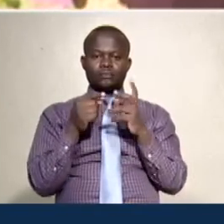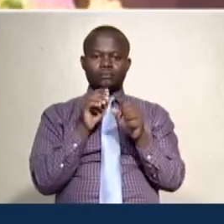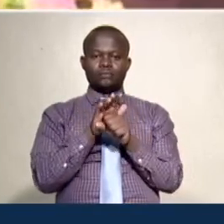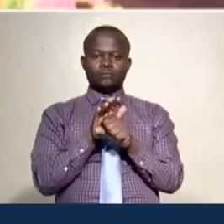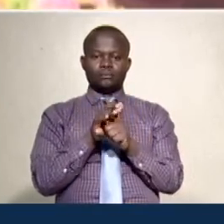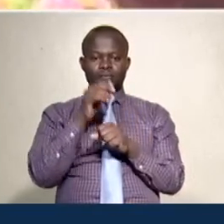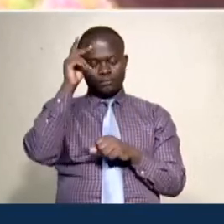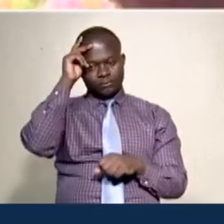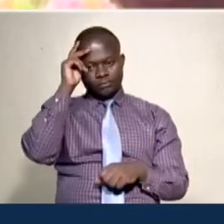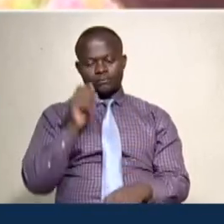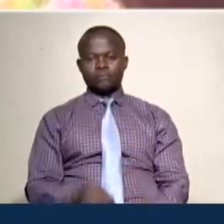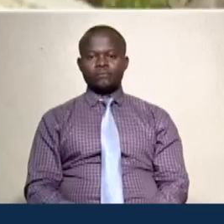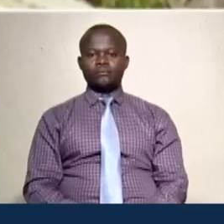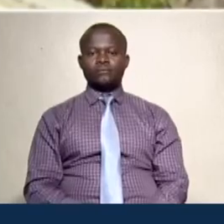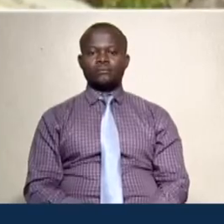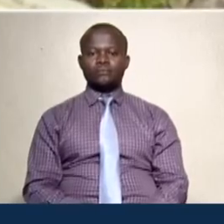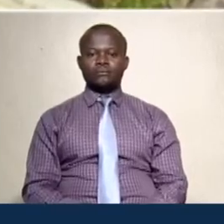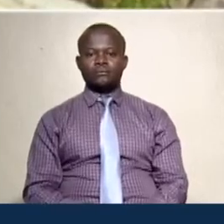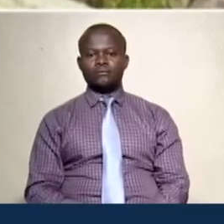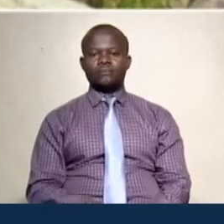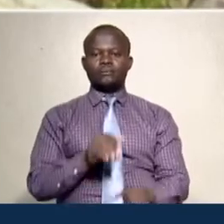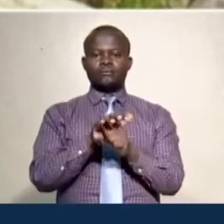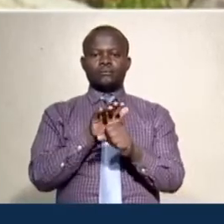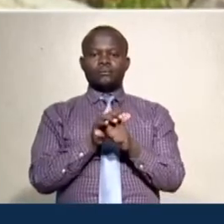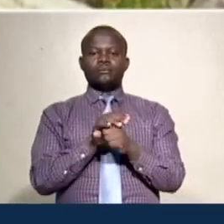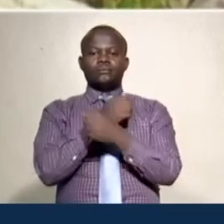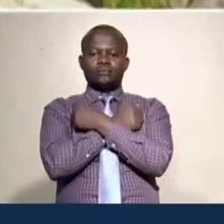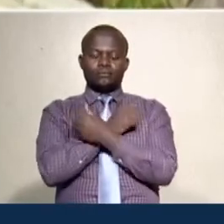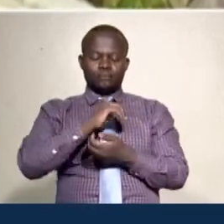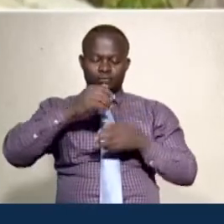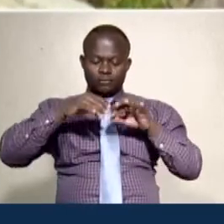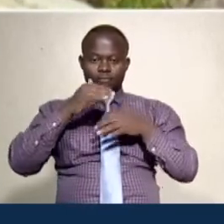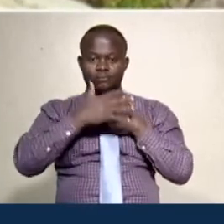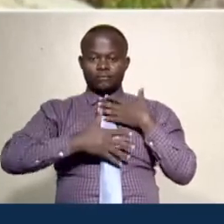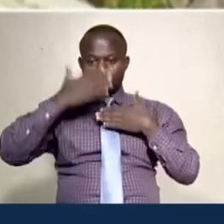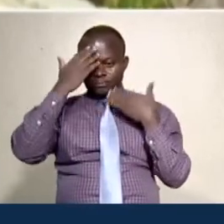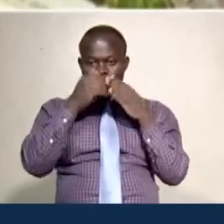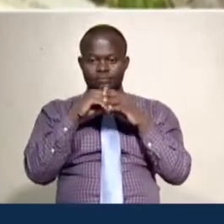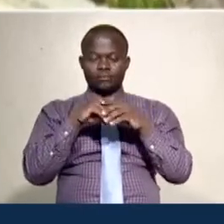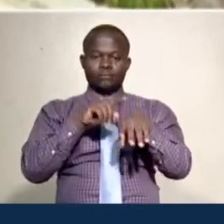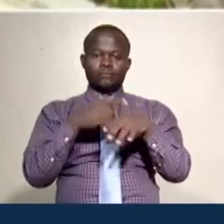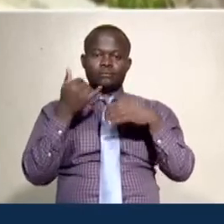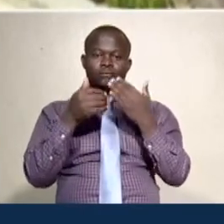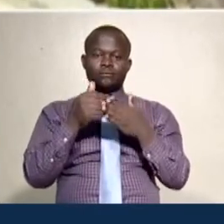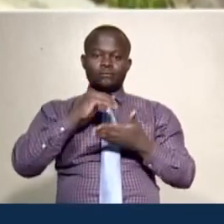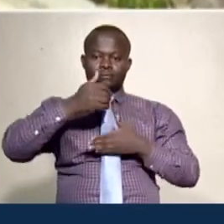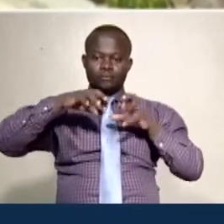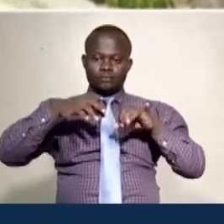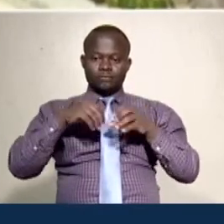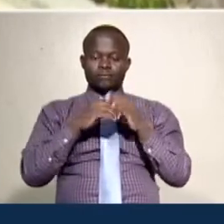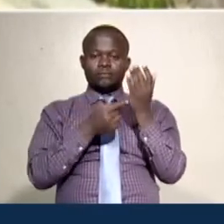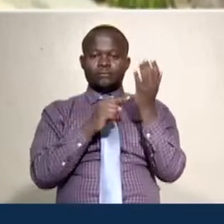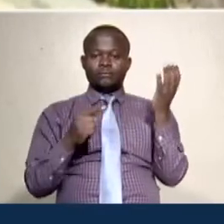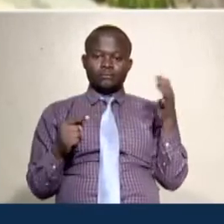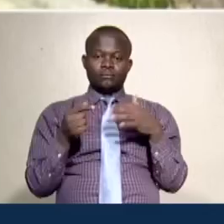mu bumenyi. Cyane cyane nkunda computer science kubera ko muri iki gihe tugezemo computer science nyine